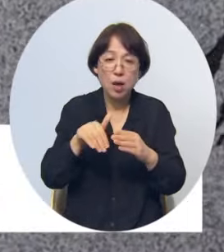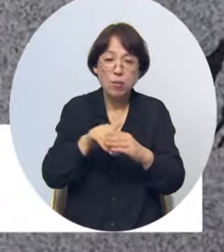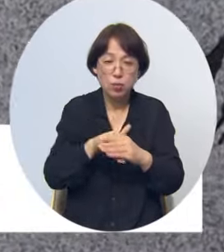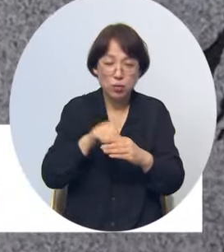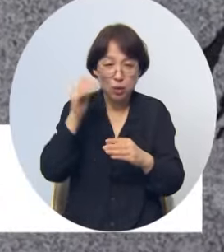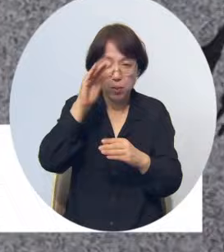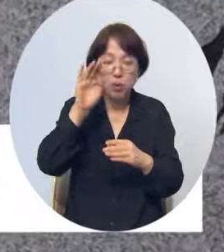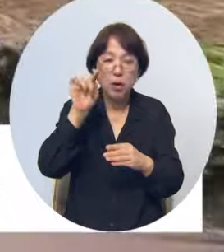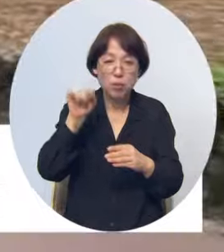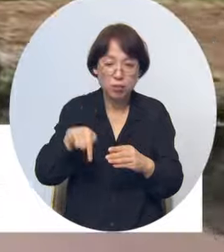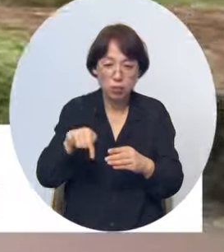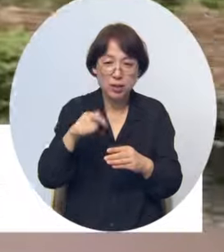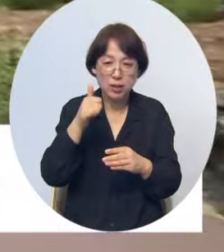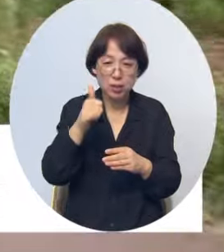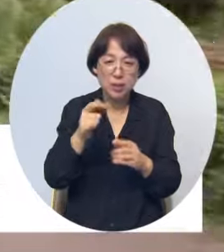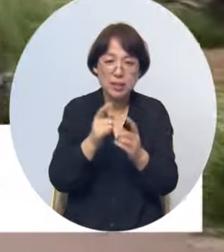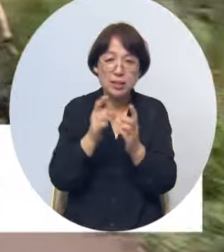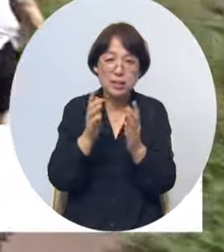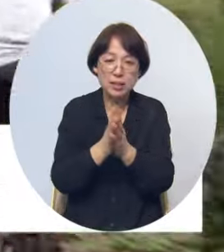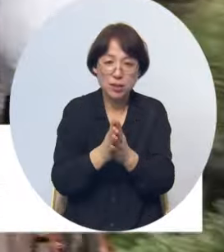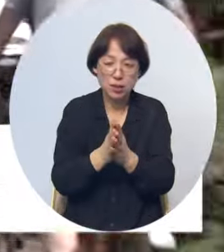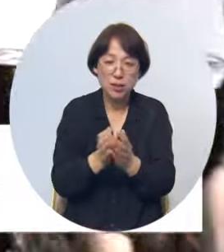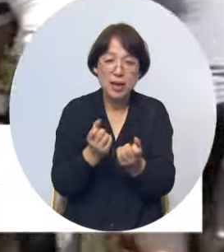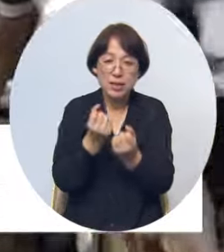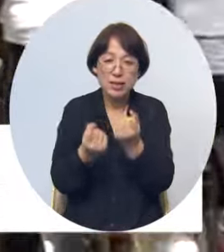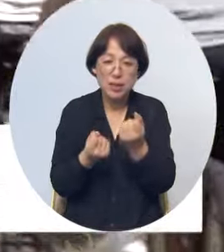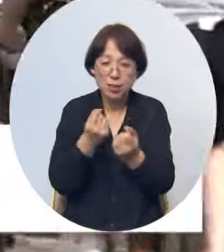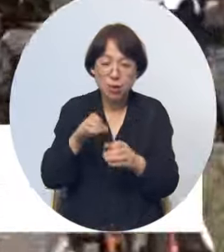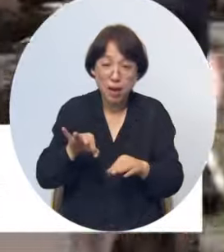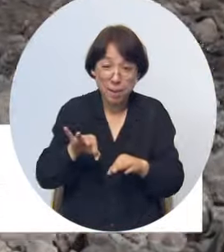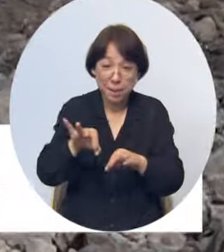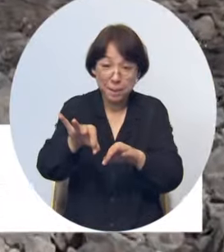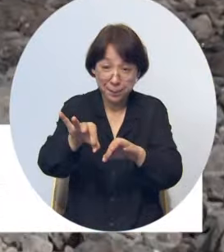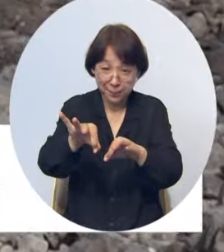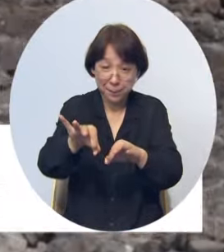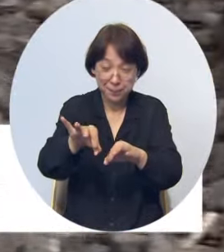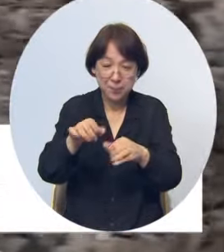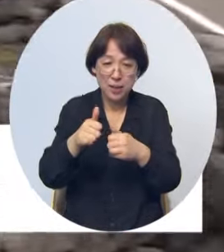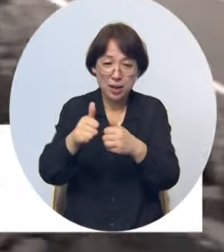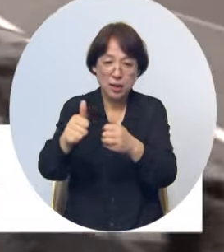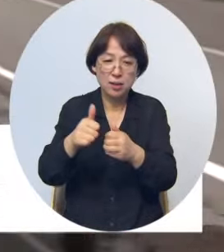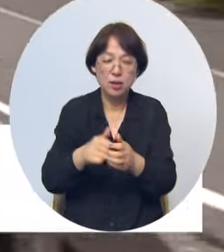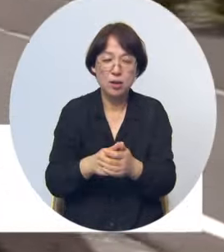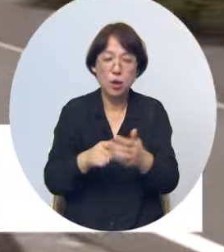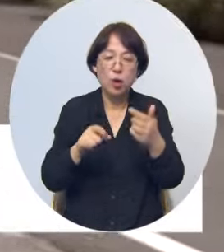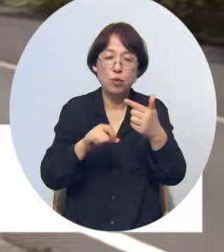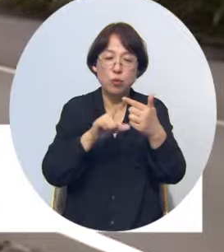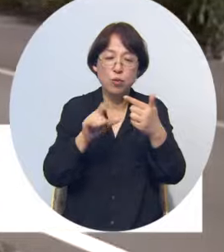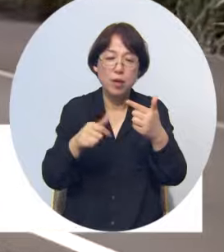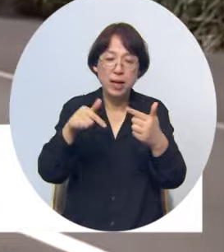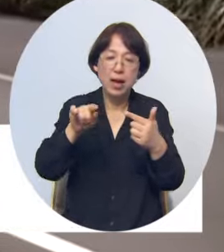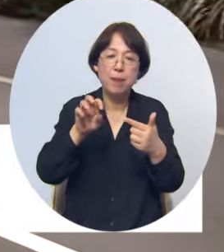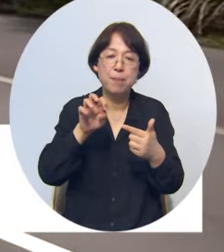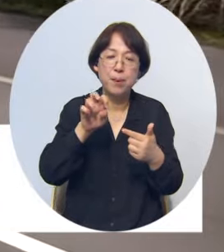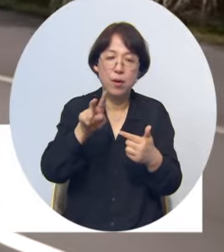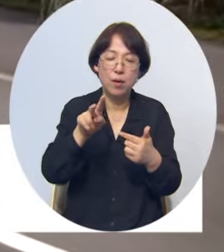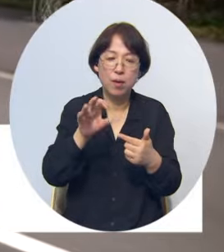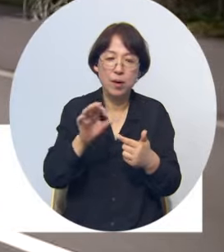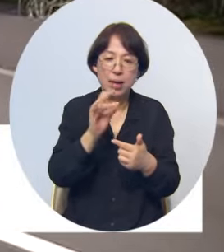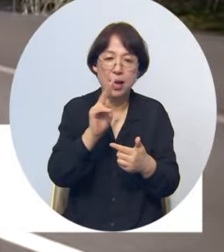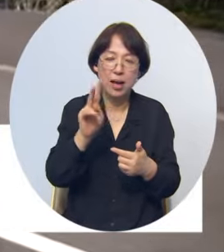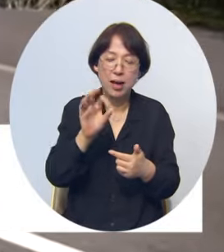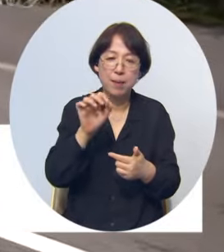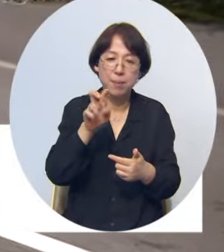문화체육관광부 장관이 직접 자전거를 타고 이 길을 달렸습니다. 지난 6월 가평과 지난 3일 양평에 이은